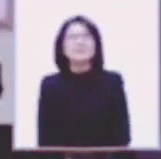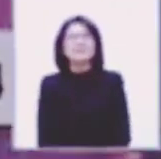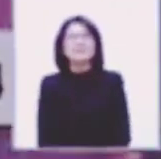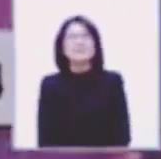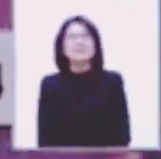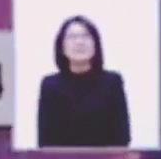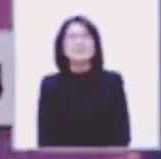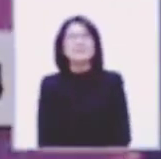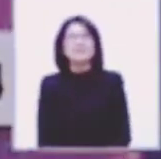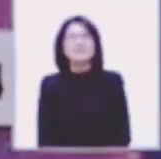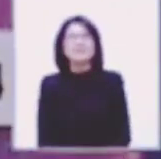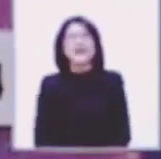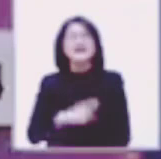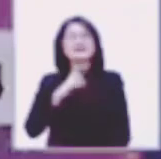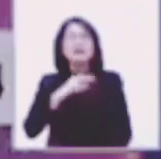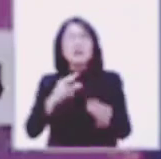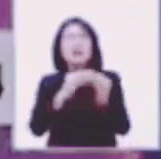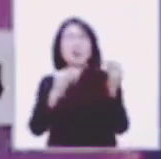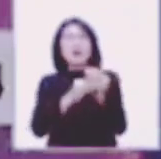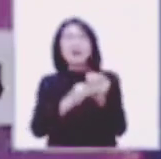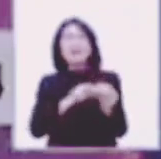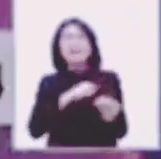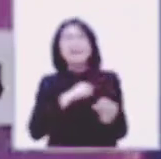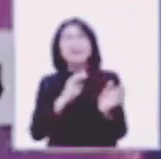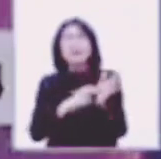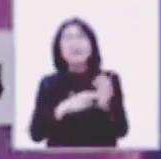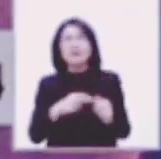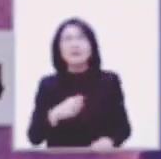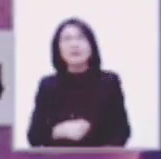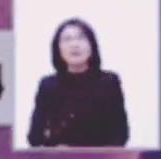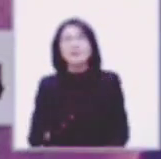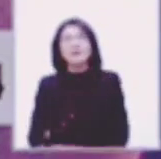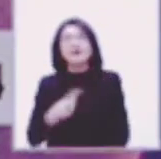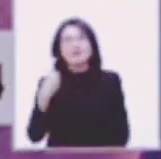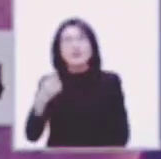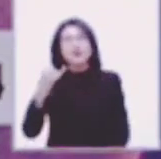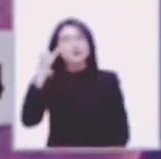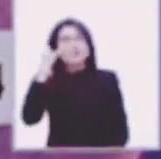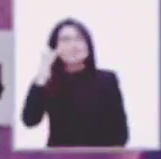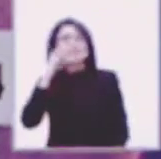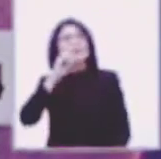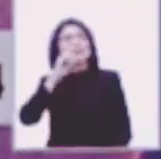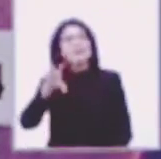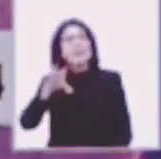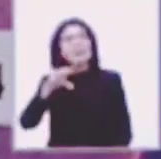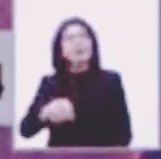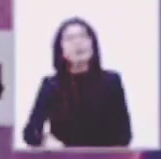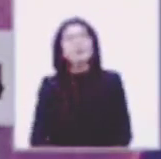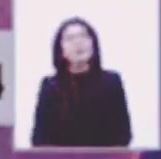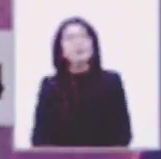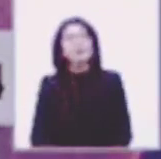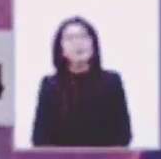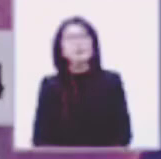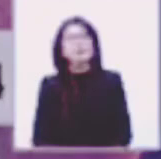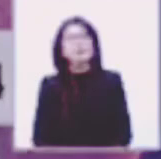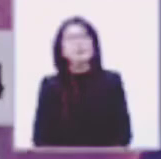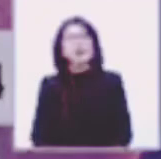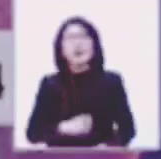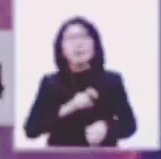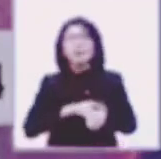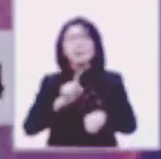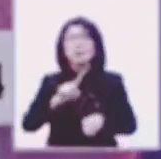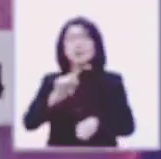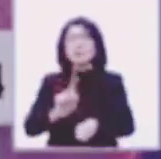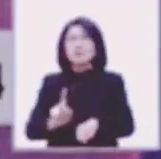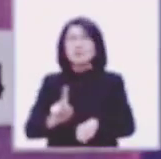Kami persilakan kembali cawapres nomor urut 1 Bapak Muhaimin Iskandar untuk merespon tanggapan dari Pak Mahfud MD tadi. Waktunya